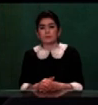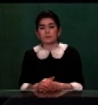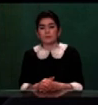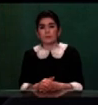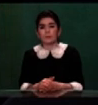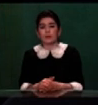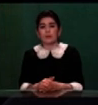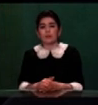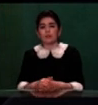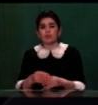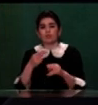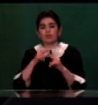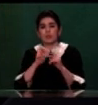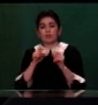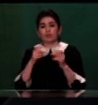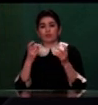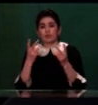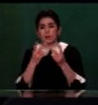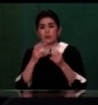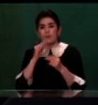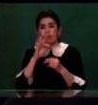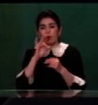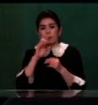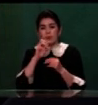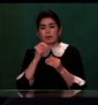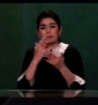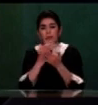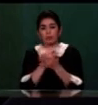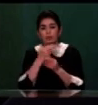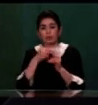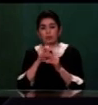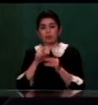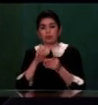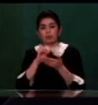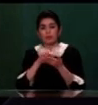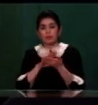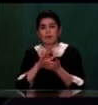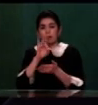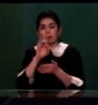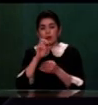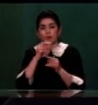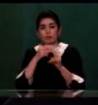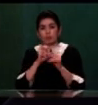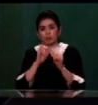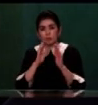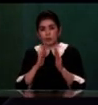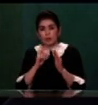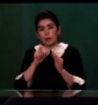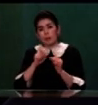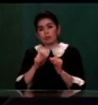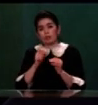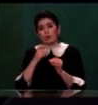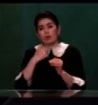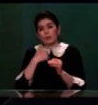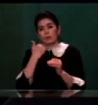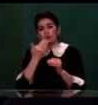Va demak kerakli format tanlanadi. Mana bizda bu yerda RAR turibdi va